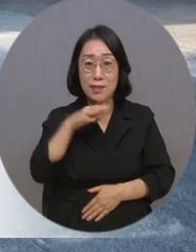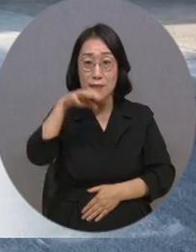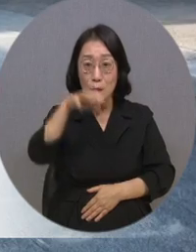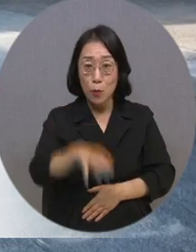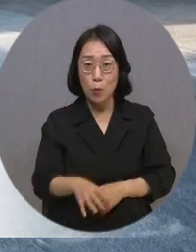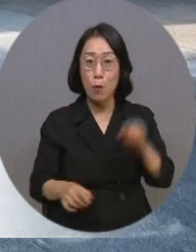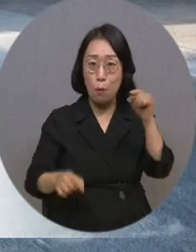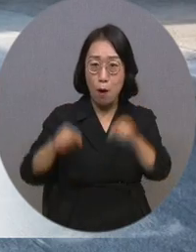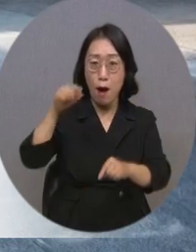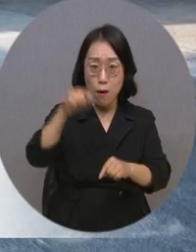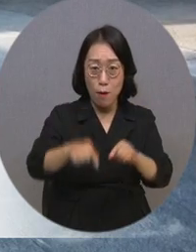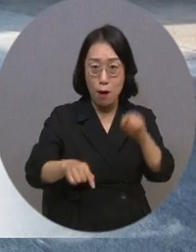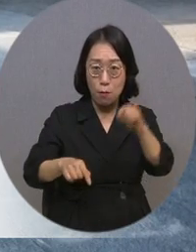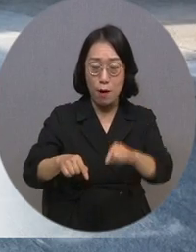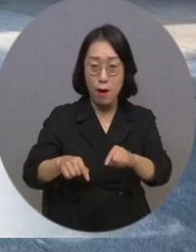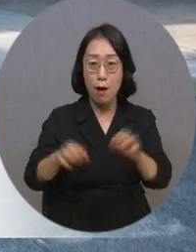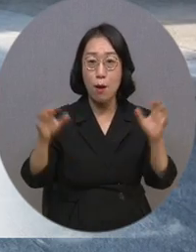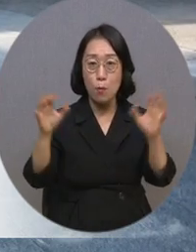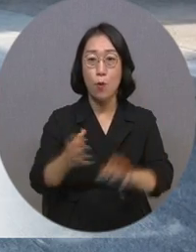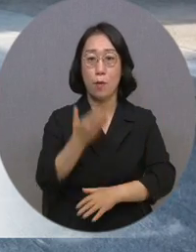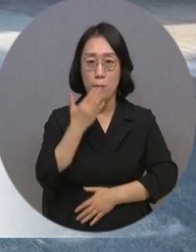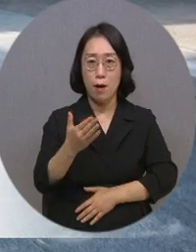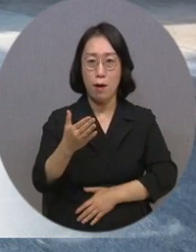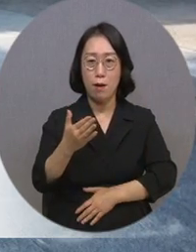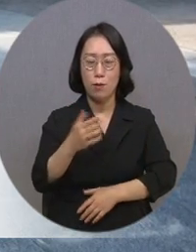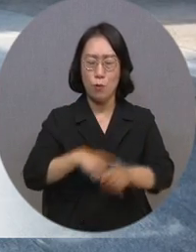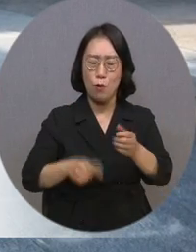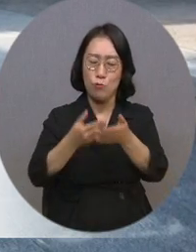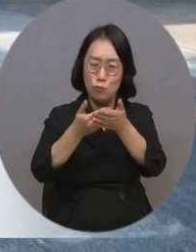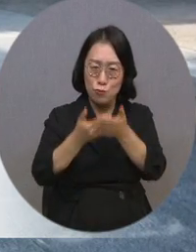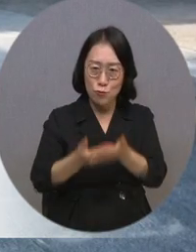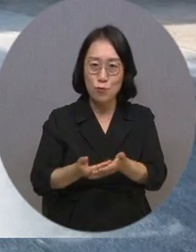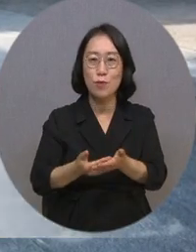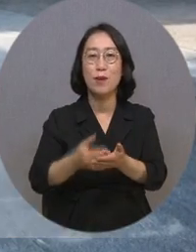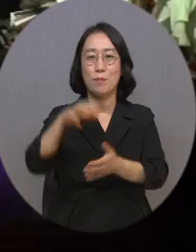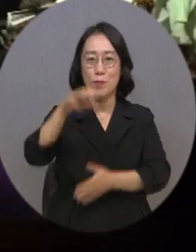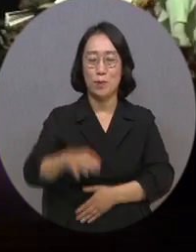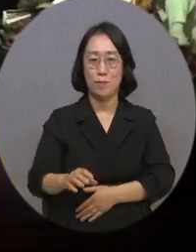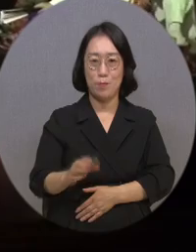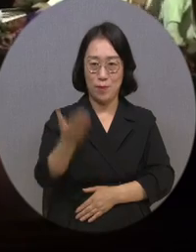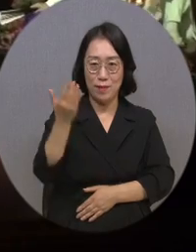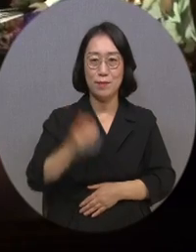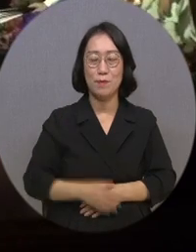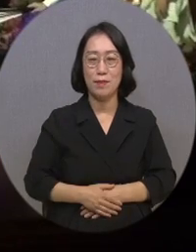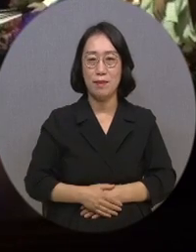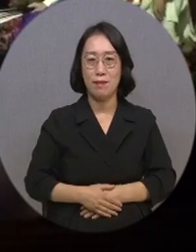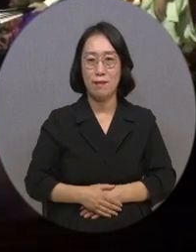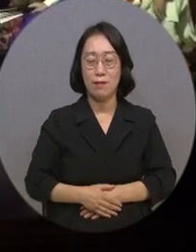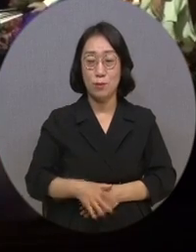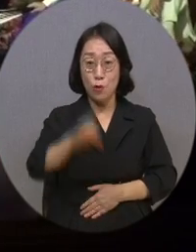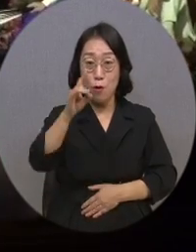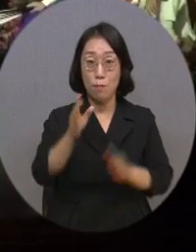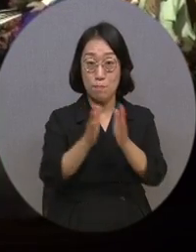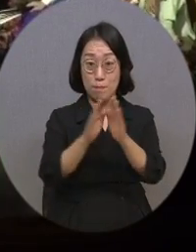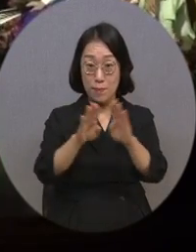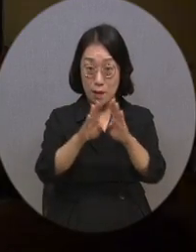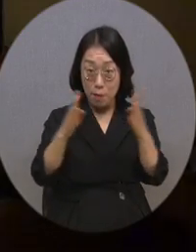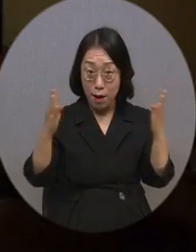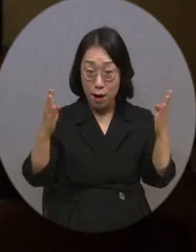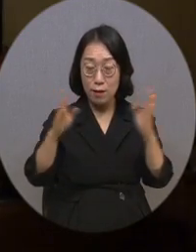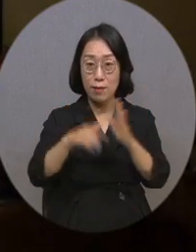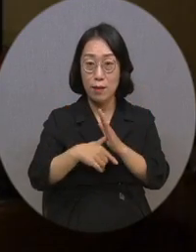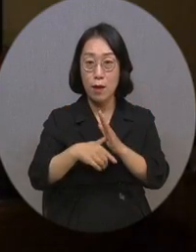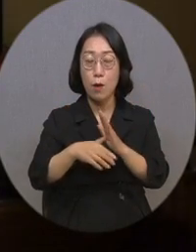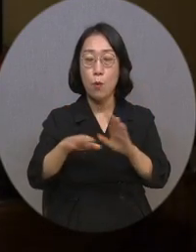되었습니다. 그래서 더욱 뜻깊은 그런 독서대전이 될것 같습니다. 축제의 개막식에는 전주 올해의